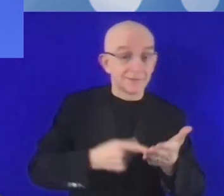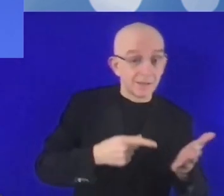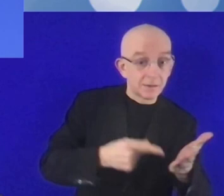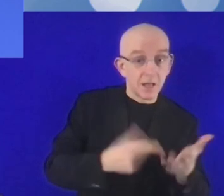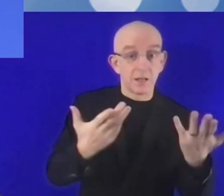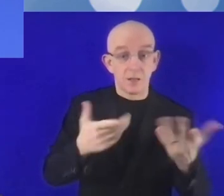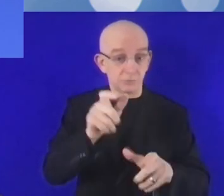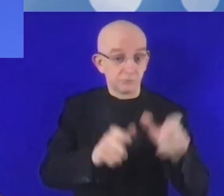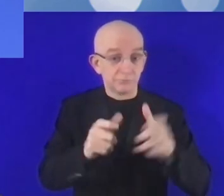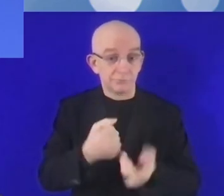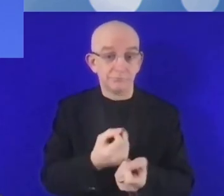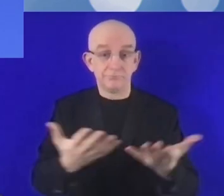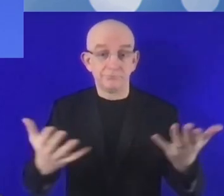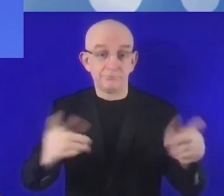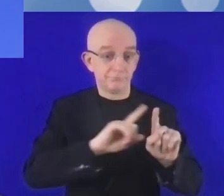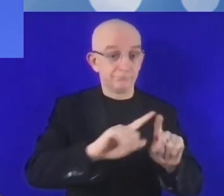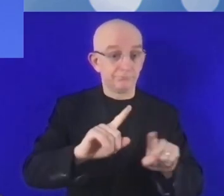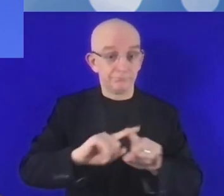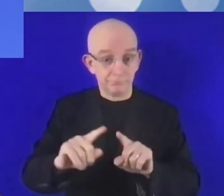们